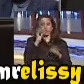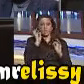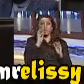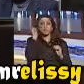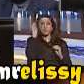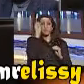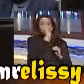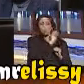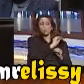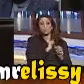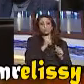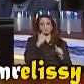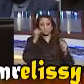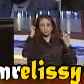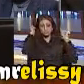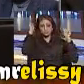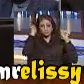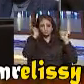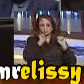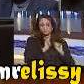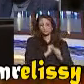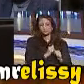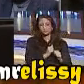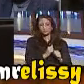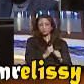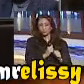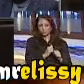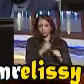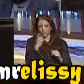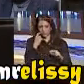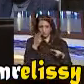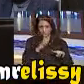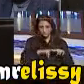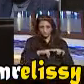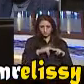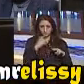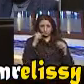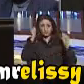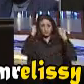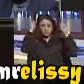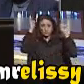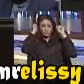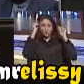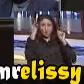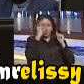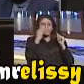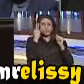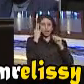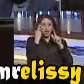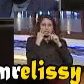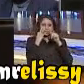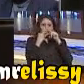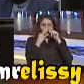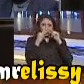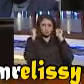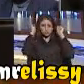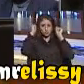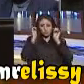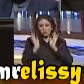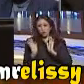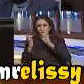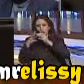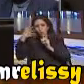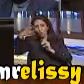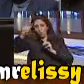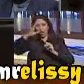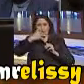يبرر أو يوظف سياسيا. طيب بس حضرتك عارف أن في ثلاث تظاهرات دكتور أحمد خارجين يوميها، يعني في تظاهرة